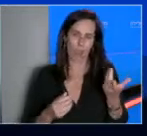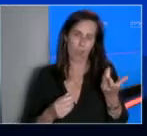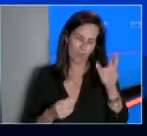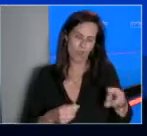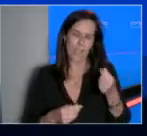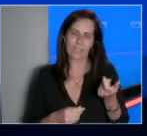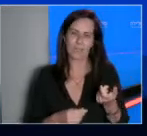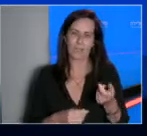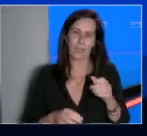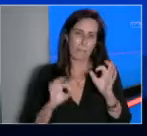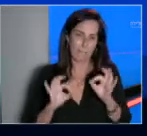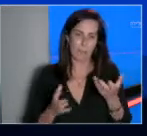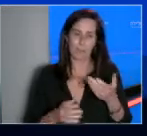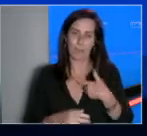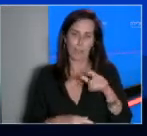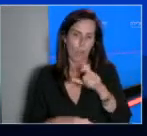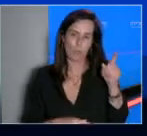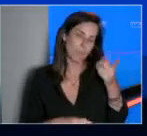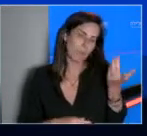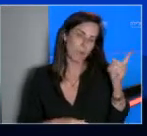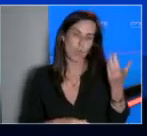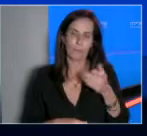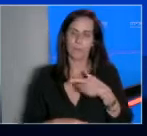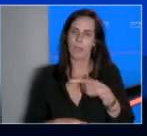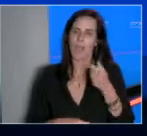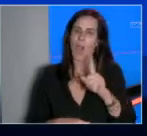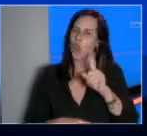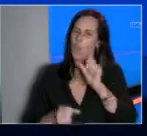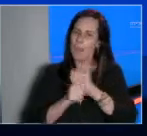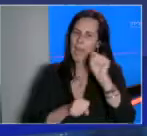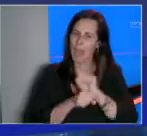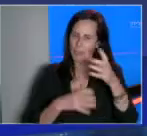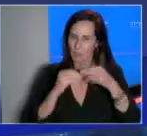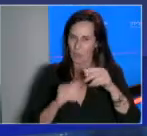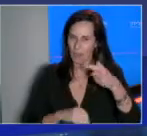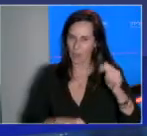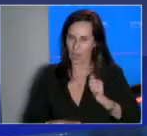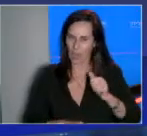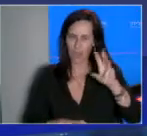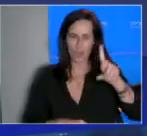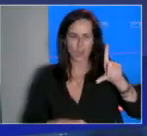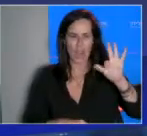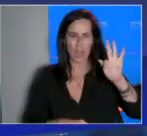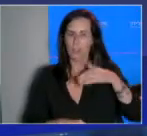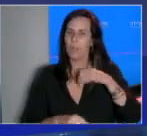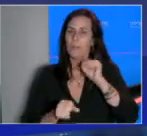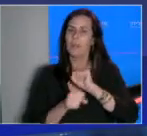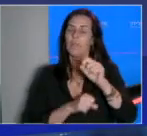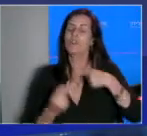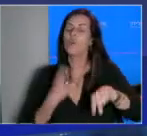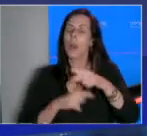לזה. כי באמת, אני לא מאשים אותם, זה מה שהם. אנחנו לא מלינים על משפחת שליט. לא, לא, לא, חס ושלום. אנחנו מלינים על איך